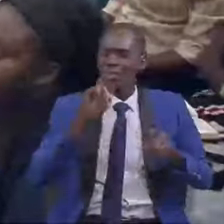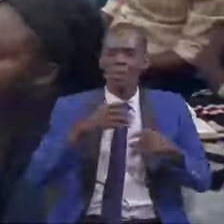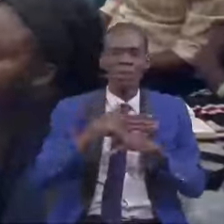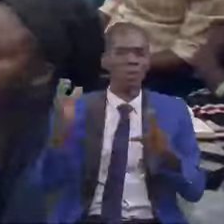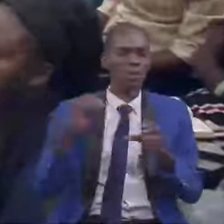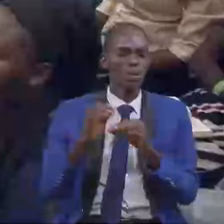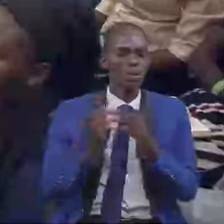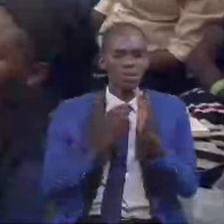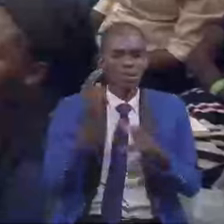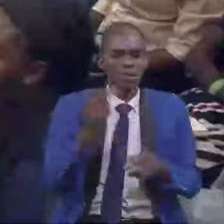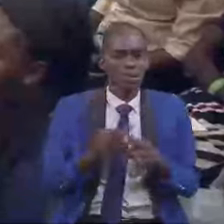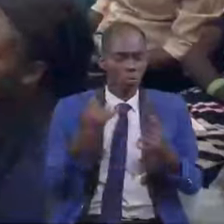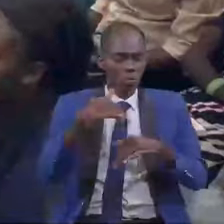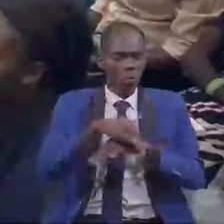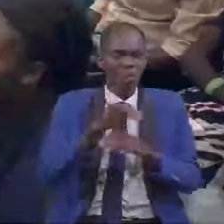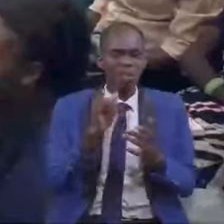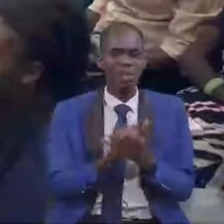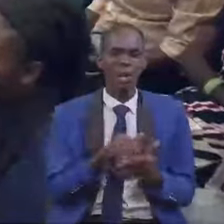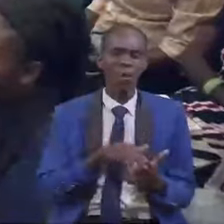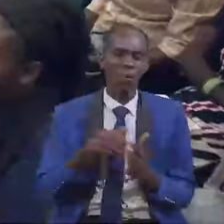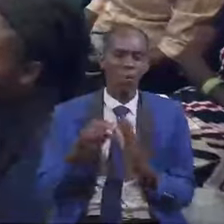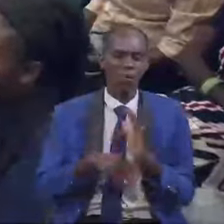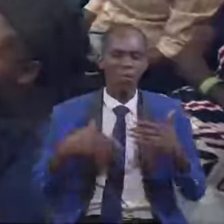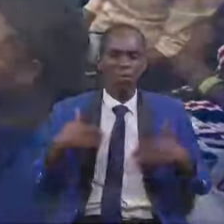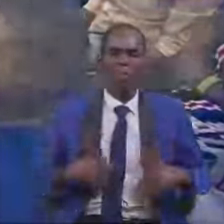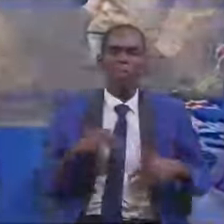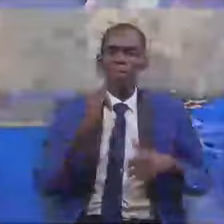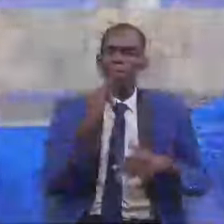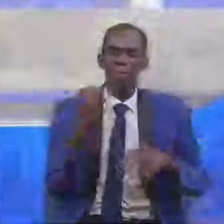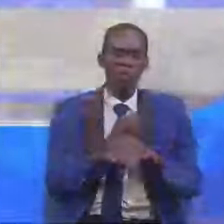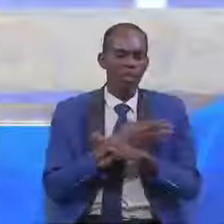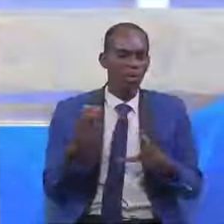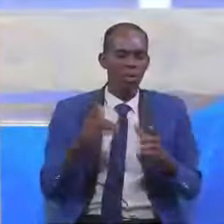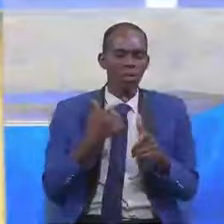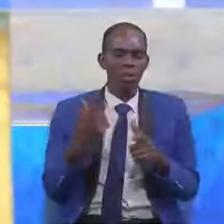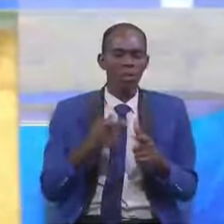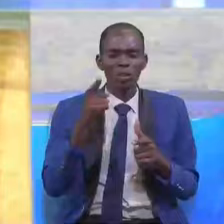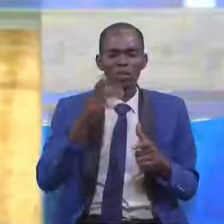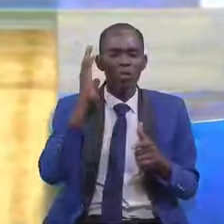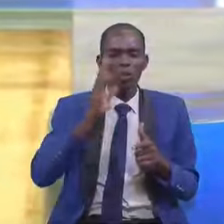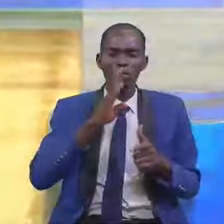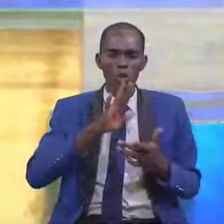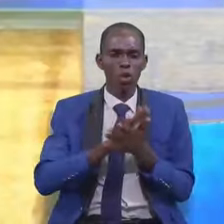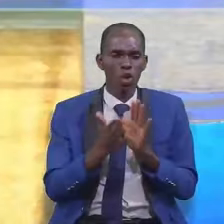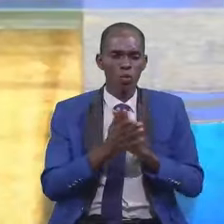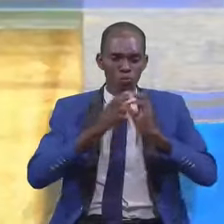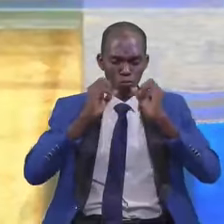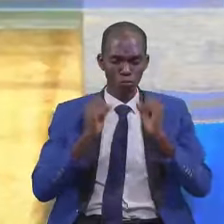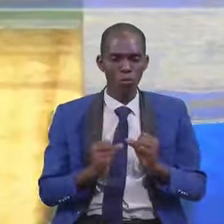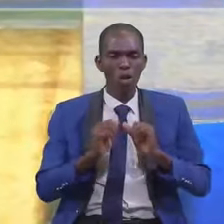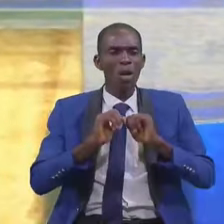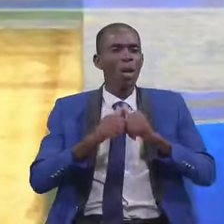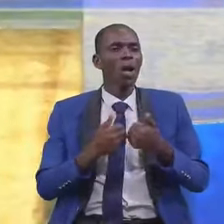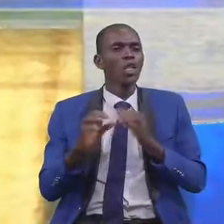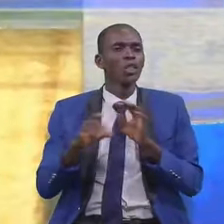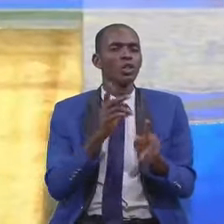là va partir. Et puis, vous deviendrez fort. Et comment garderez-vous cette force après